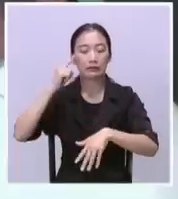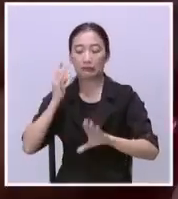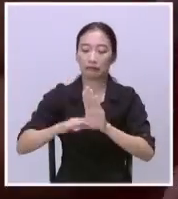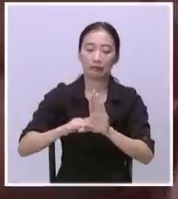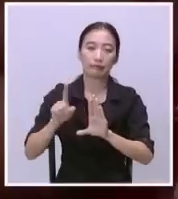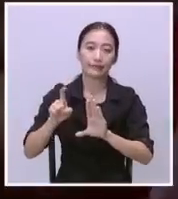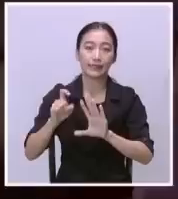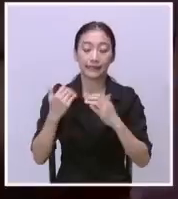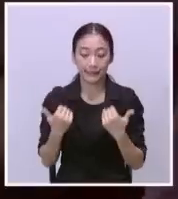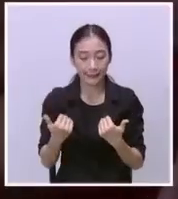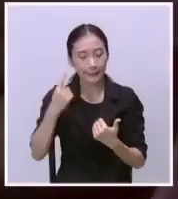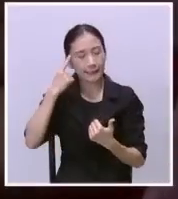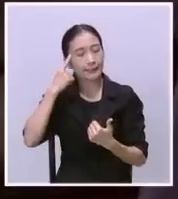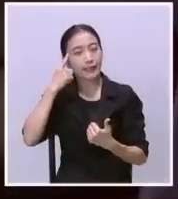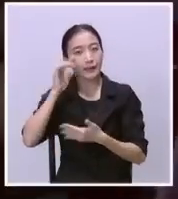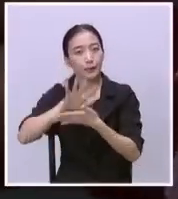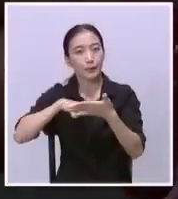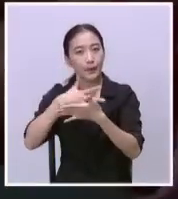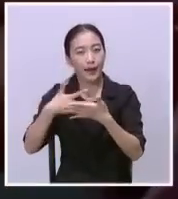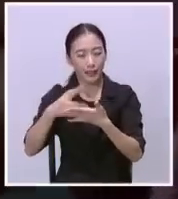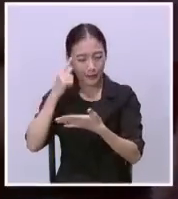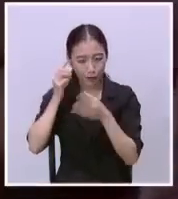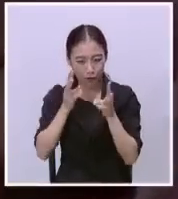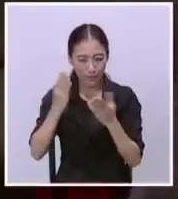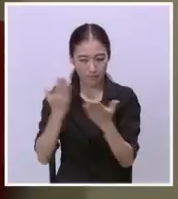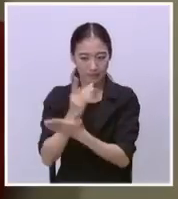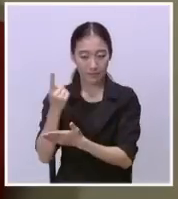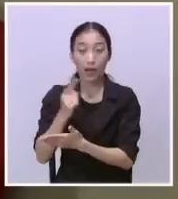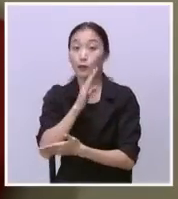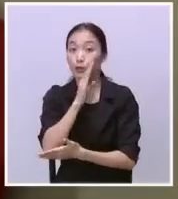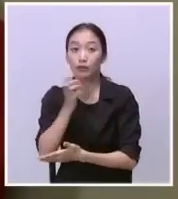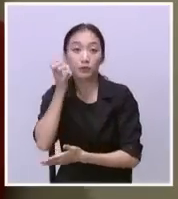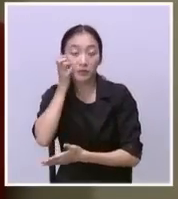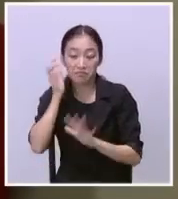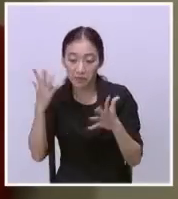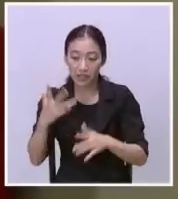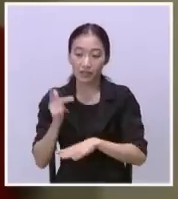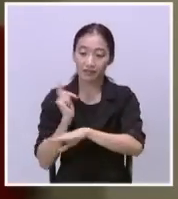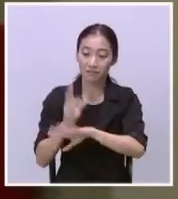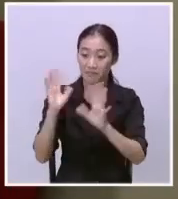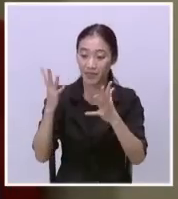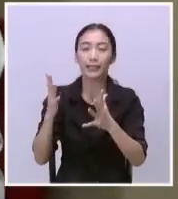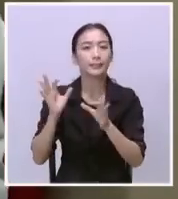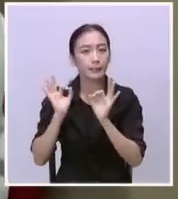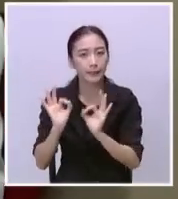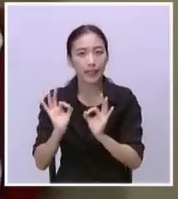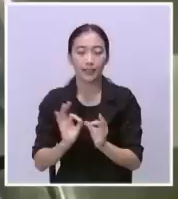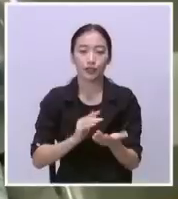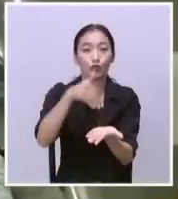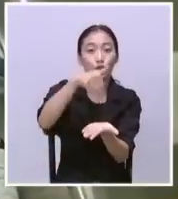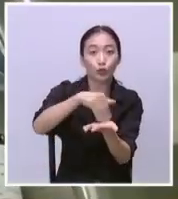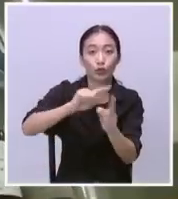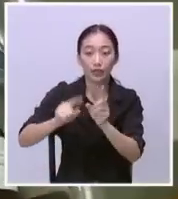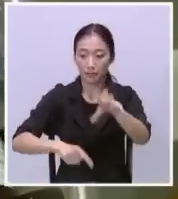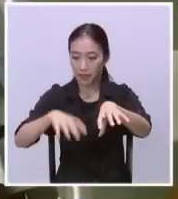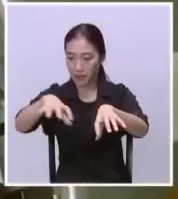าล่ะไม่มีอินเทอร์เน็ตไม่มีมือถือไม่เป็นไรนะคะ walk in เข้าไปเลยตามศูนย์แถวบ้านแล้วก็ฉีดได้เลยอันนี้เปลี่ยนแล้วนะคะสำหรับรัฐบ